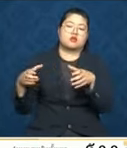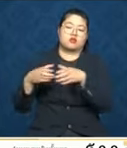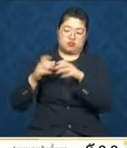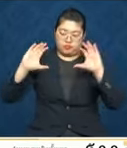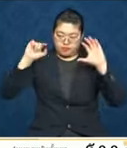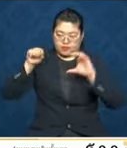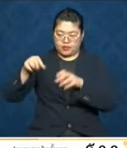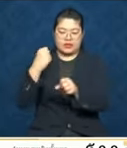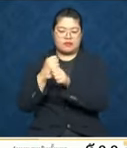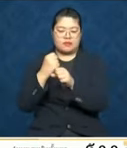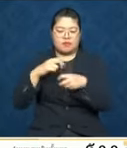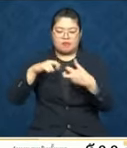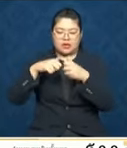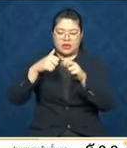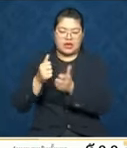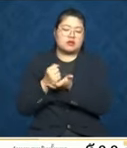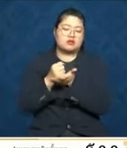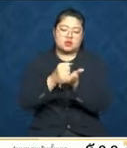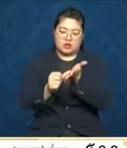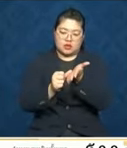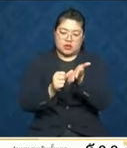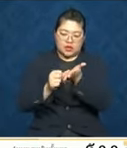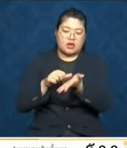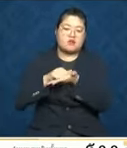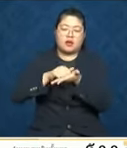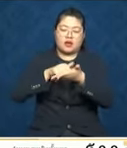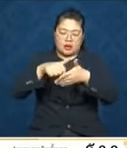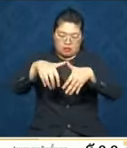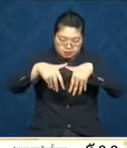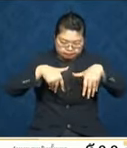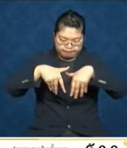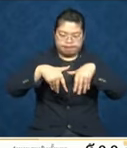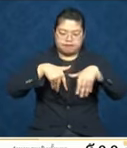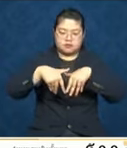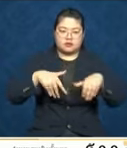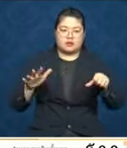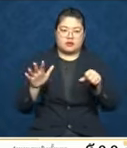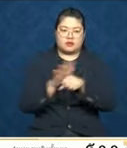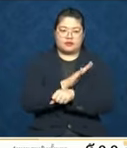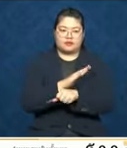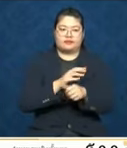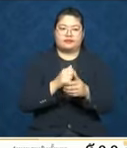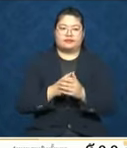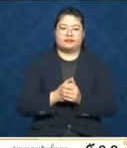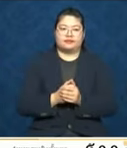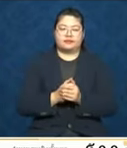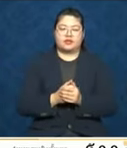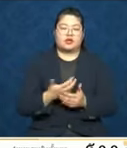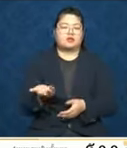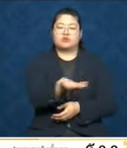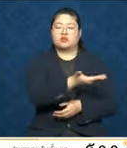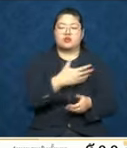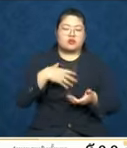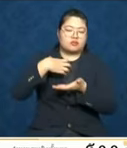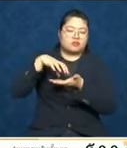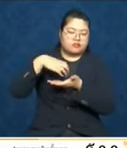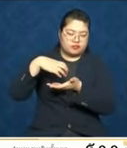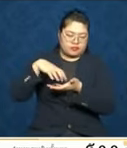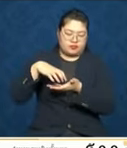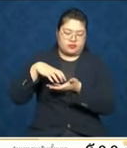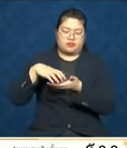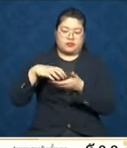าหน่วยงานใดที่ได้บริการเพื่อประชาชนตอบสนองสิ่งที่ท่านสมาชิกต้องการแก้ไขเพ